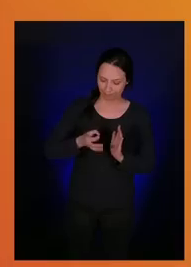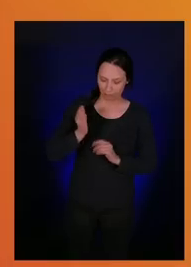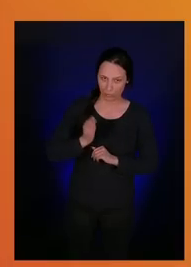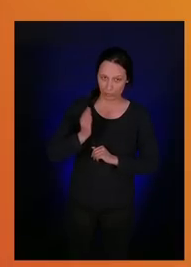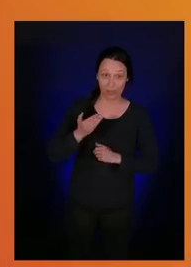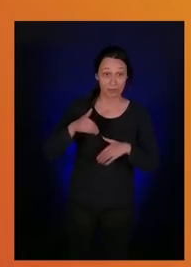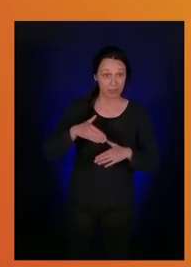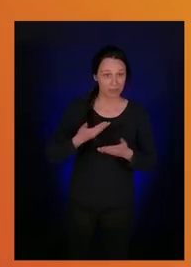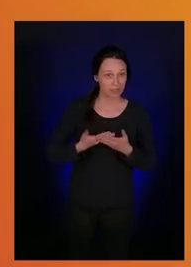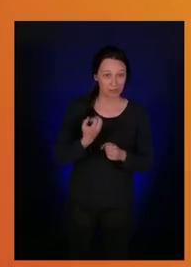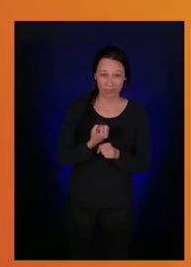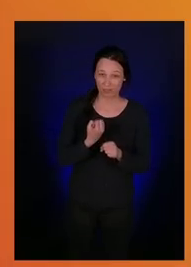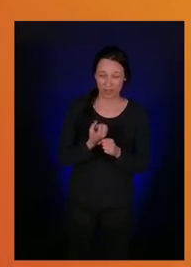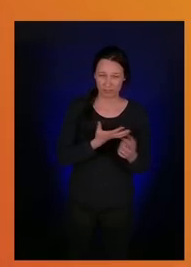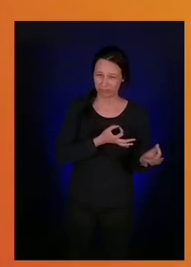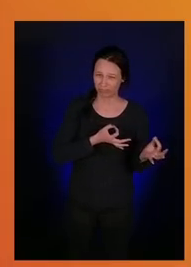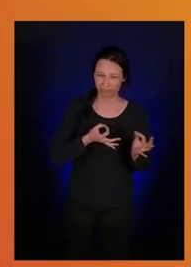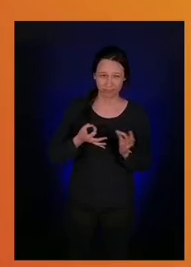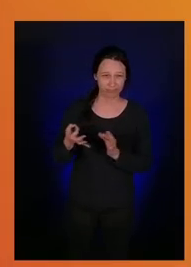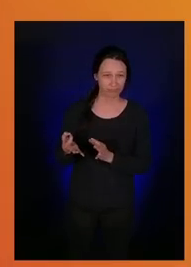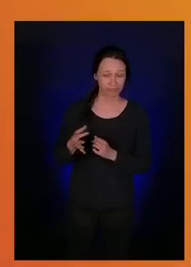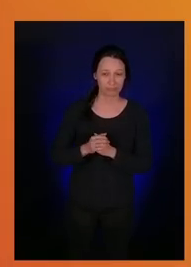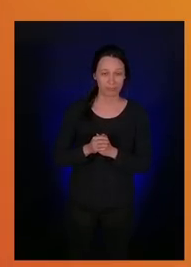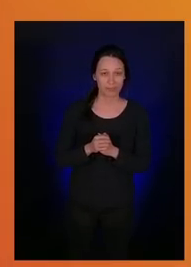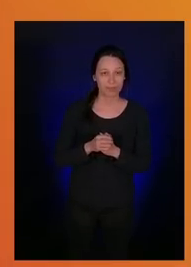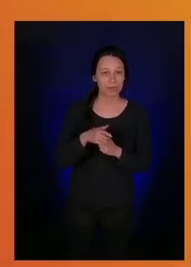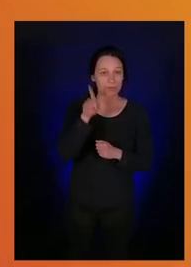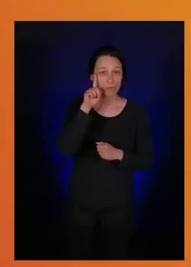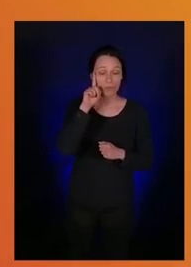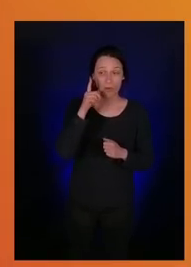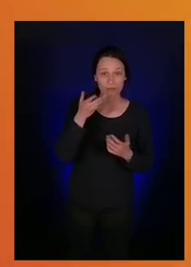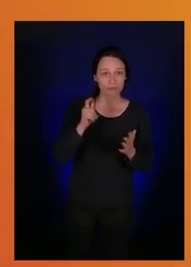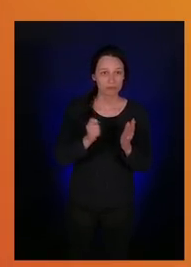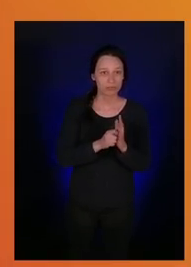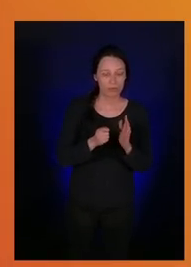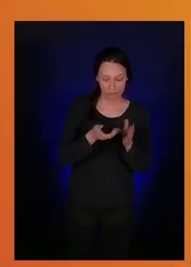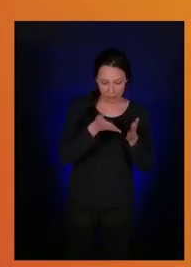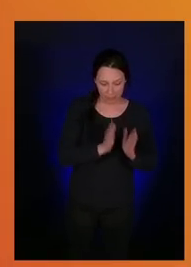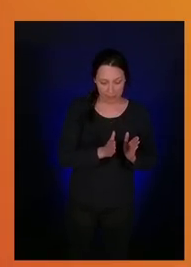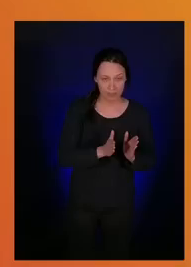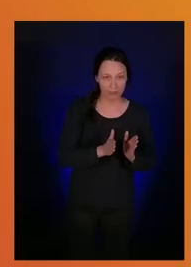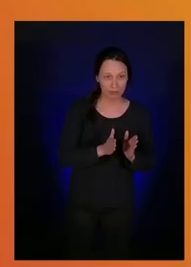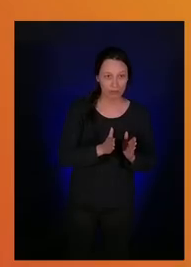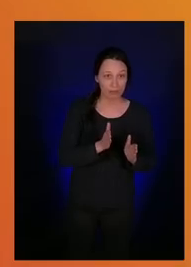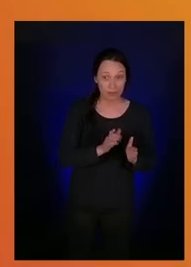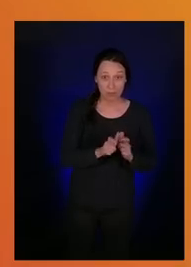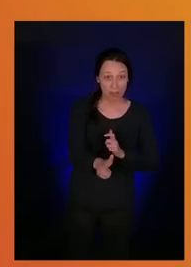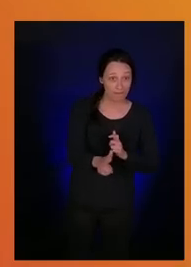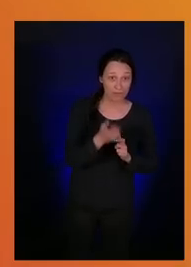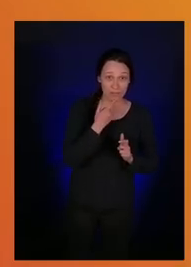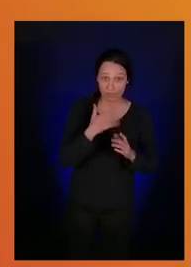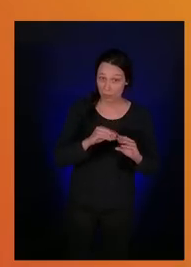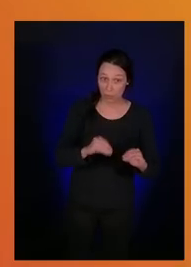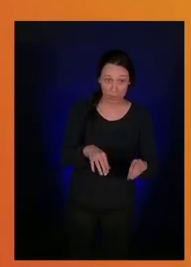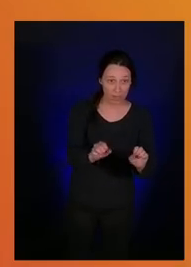car aucune décision n'entraîne jamais l'automaticité de son application. La